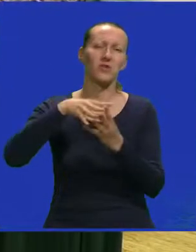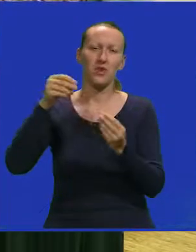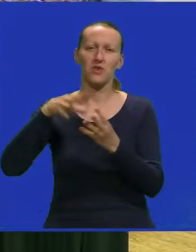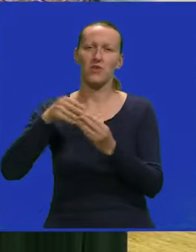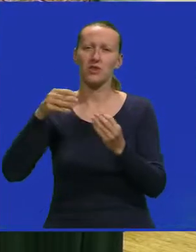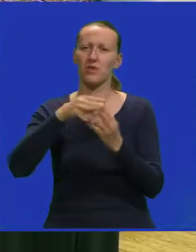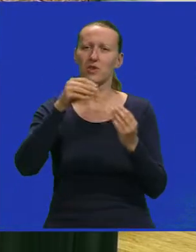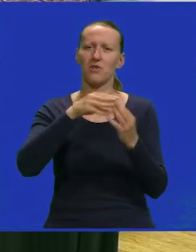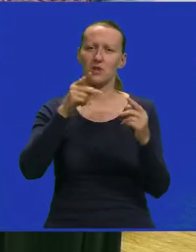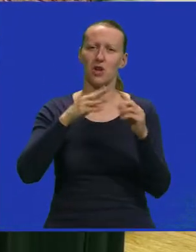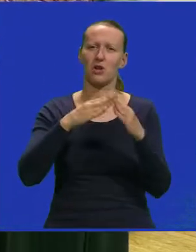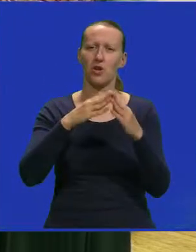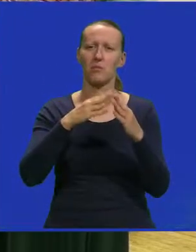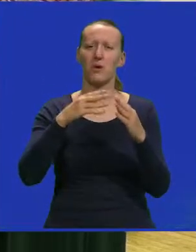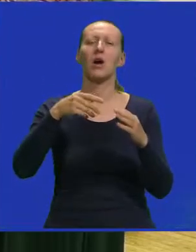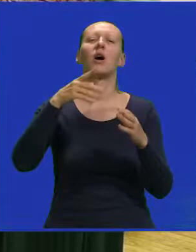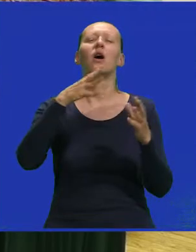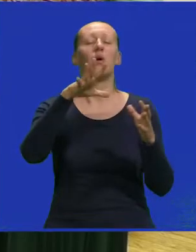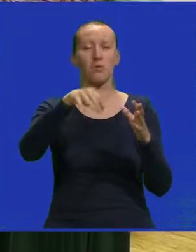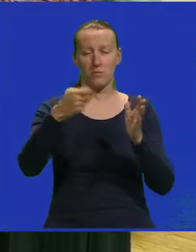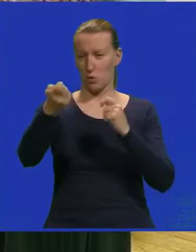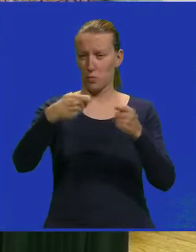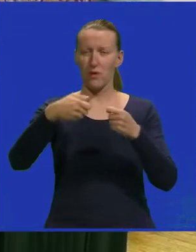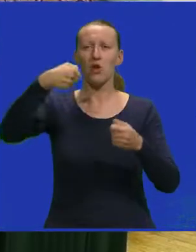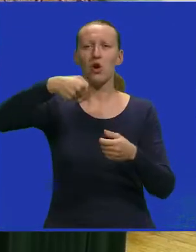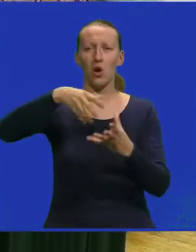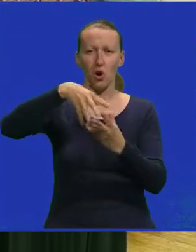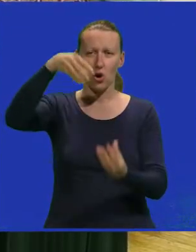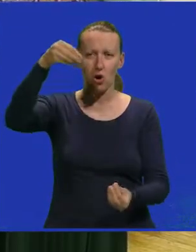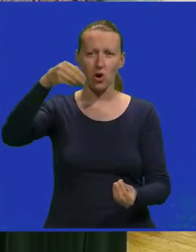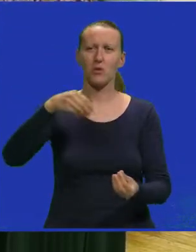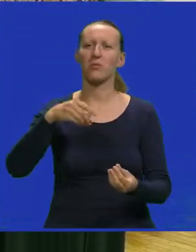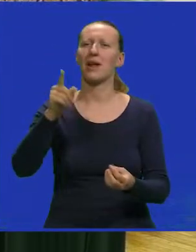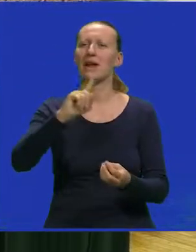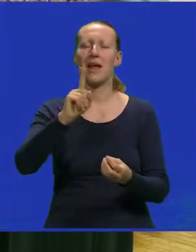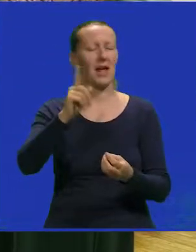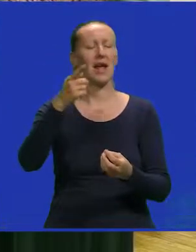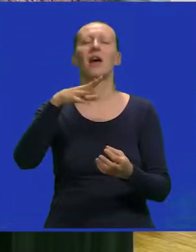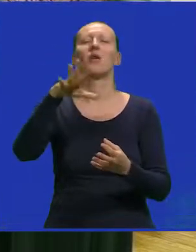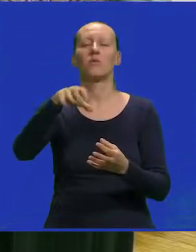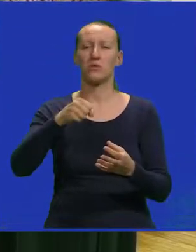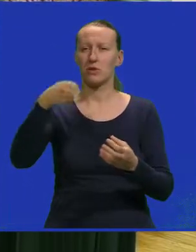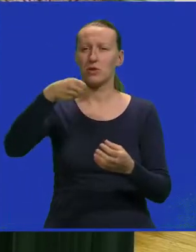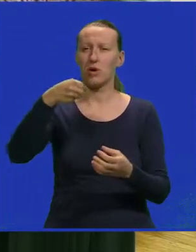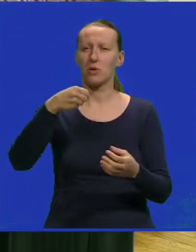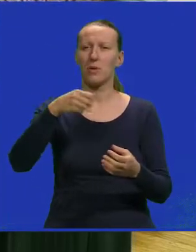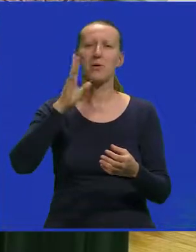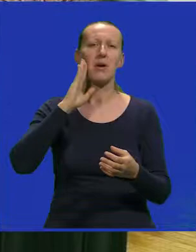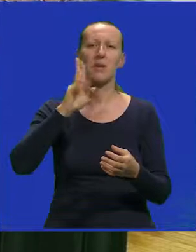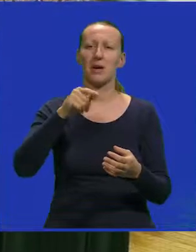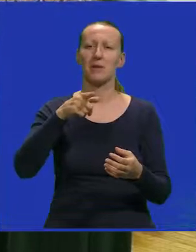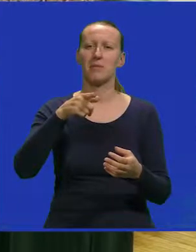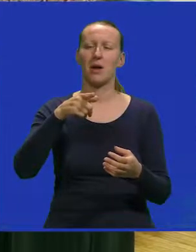najloni doma? Nositi torbe u kupovinu. Kakove torbe? Od najlona? Ne, ne. Ne. Mama ima